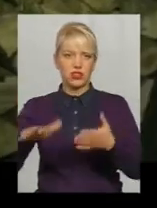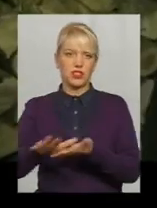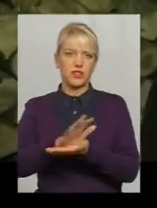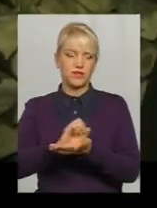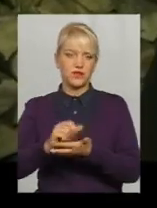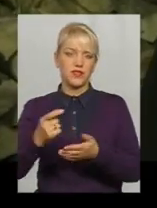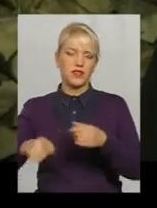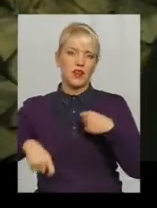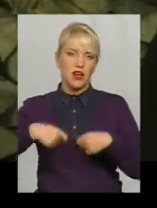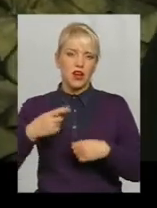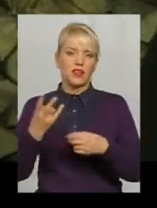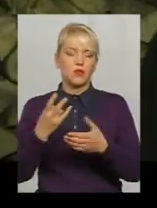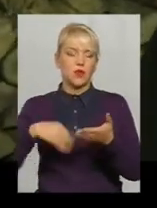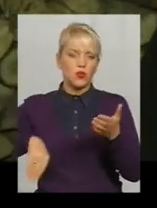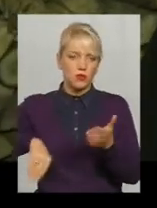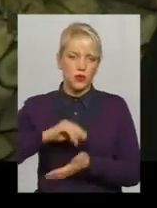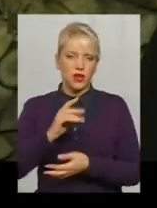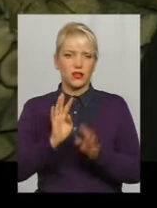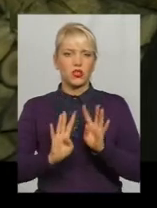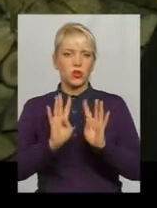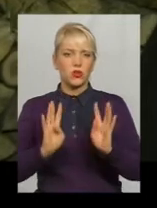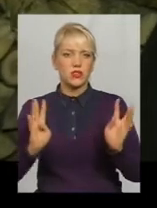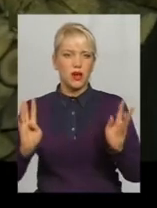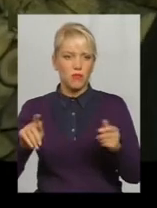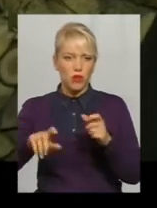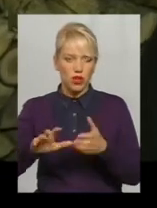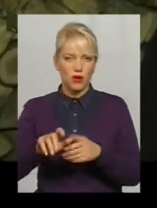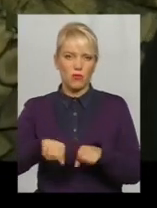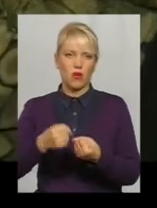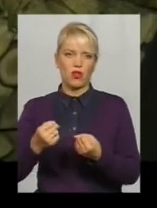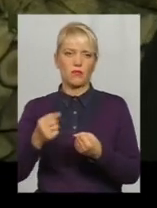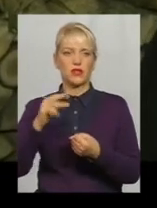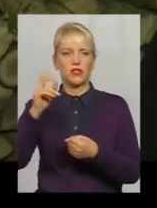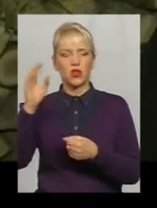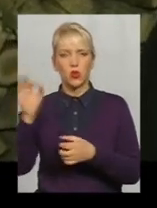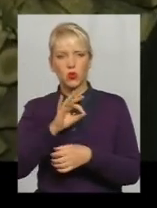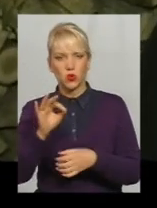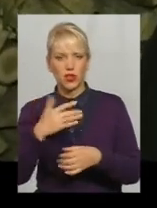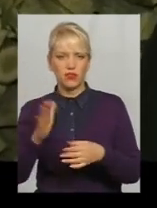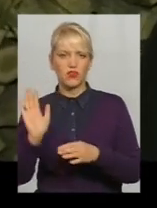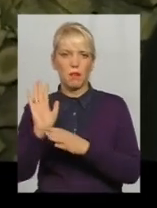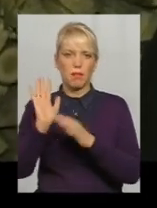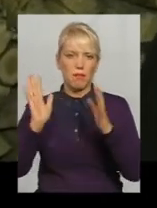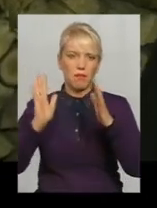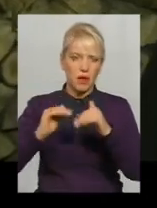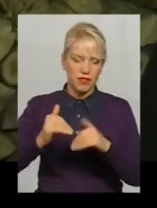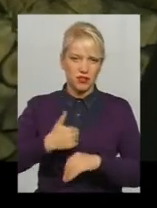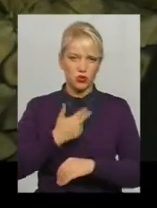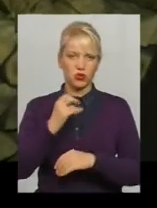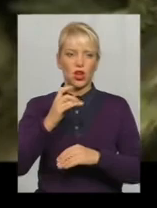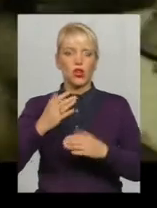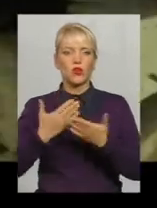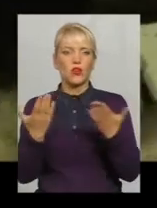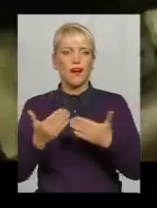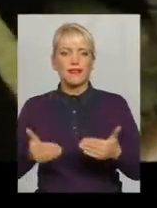купляти. То забор поламався треба, то вже туалет падає, то вже то якась стіна